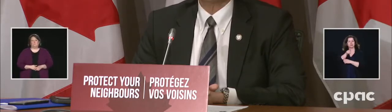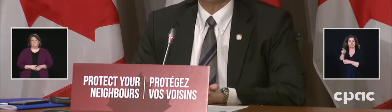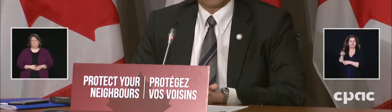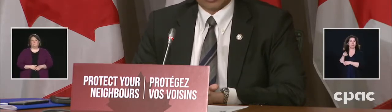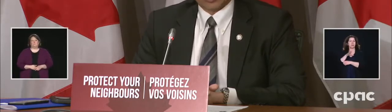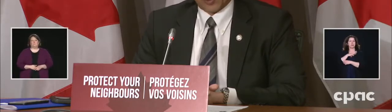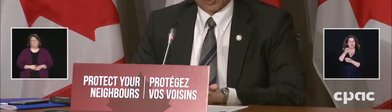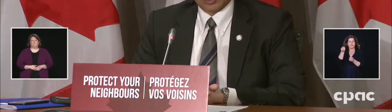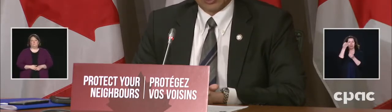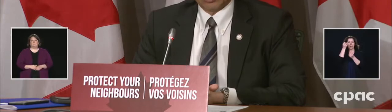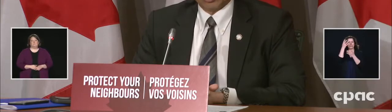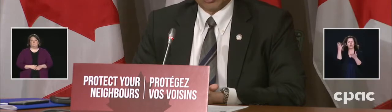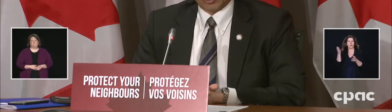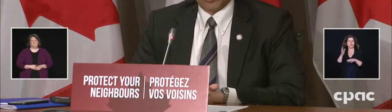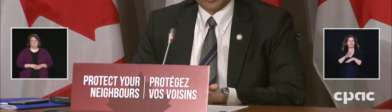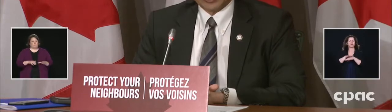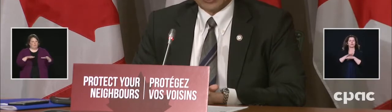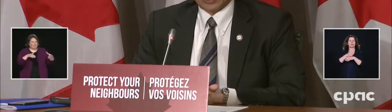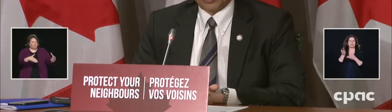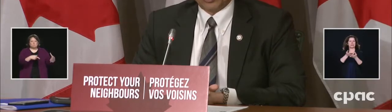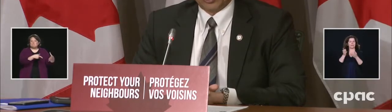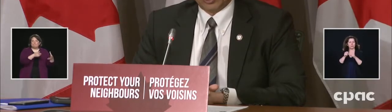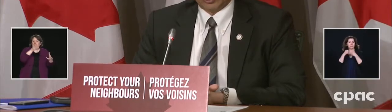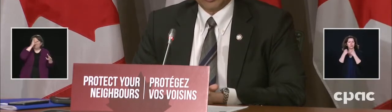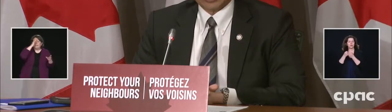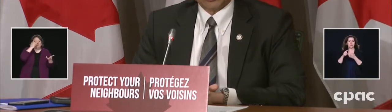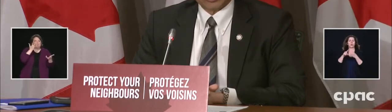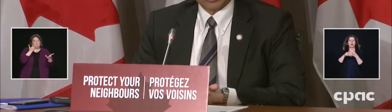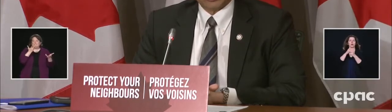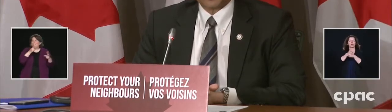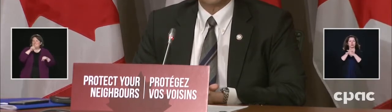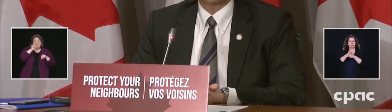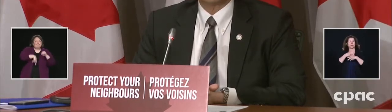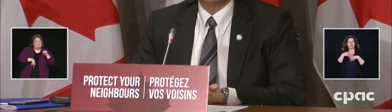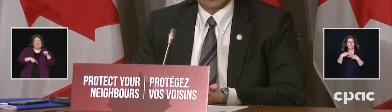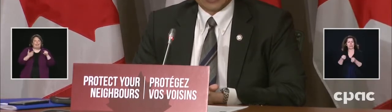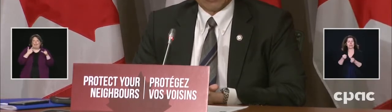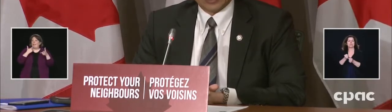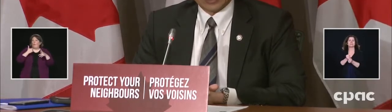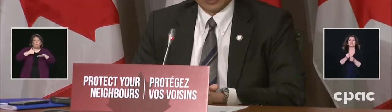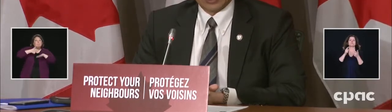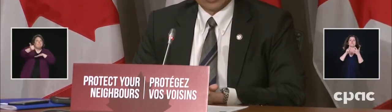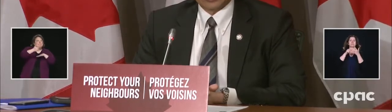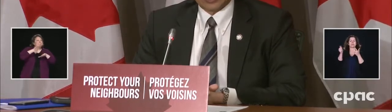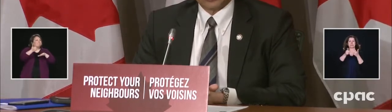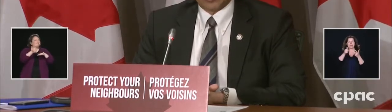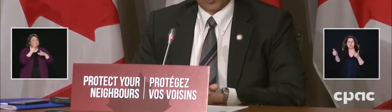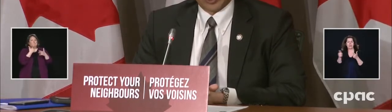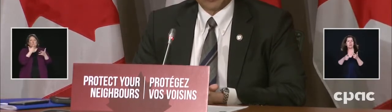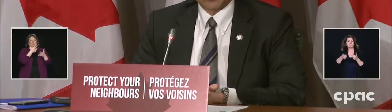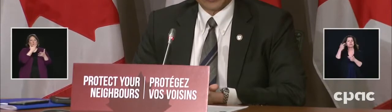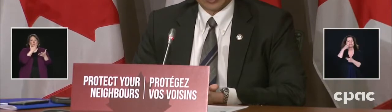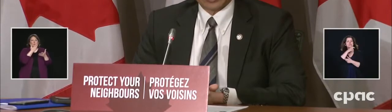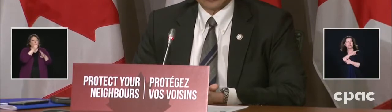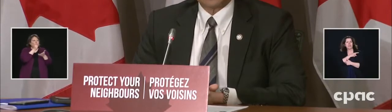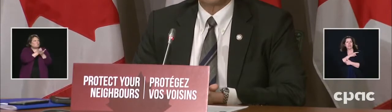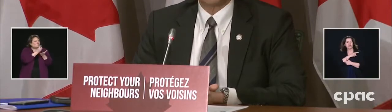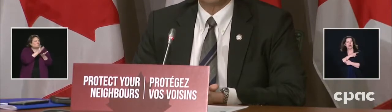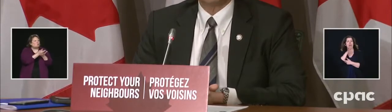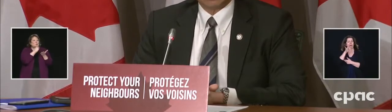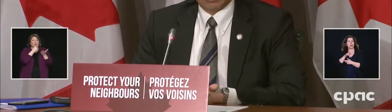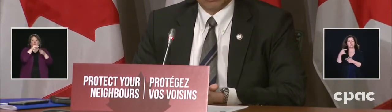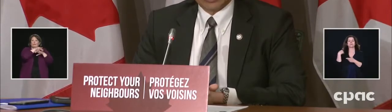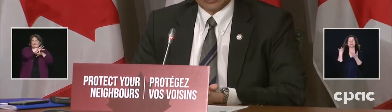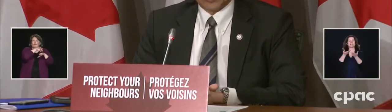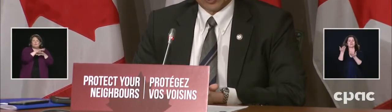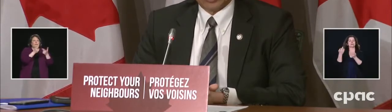des services de transport, d'autant plus qu'il y a eu une réduction générale des services ces derniers mois. Cette